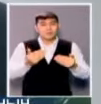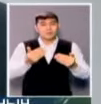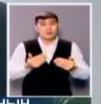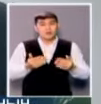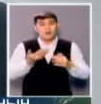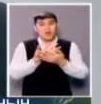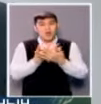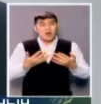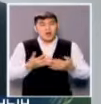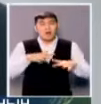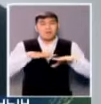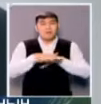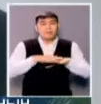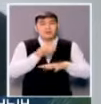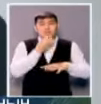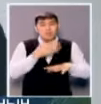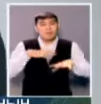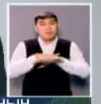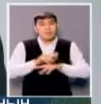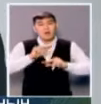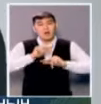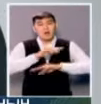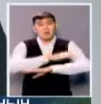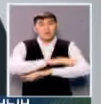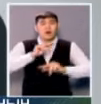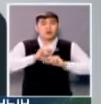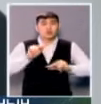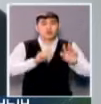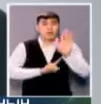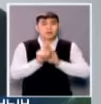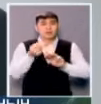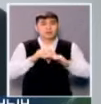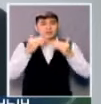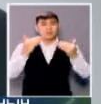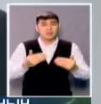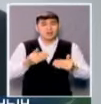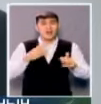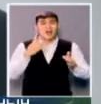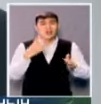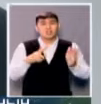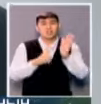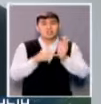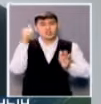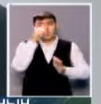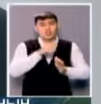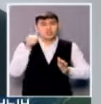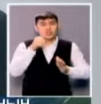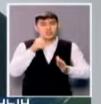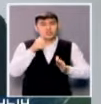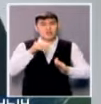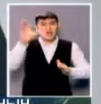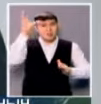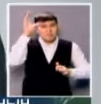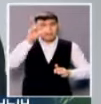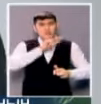айқайлама шулам емес. Өзім математиканы жақсы білгенсің, математиканы сабақ беріп үйреттім. Содан басталды. Енді 47 жыл бойы осы білім жүйесінде